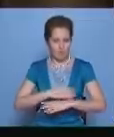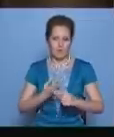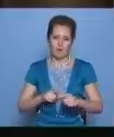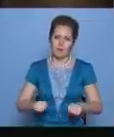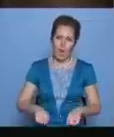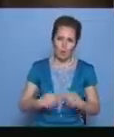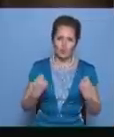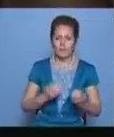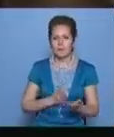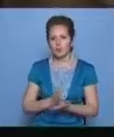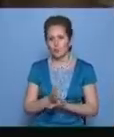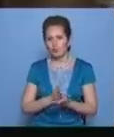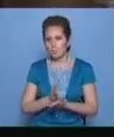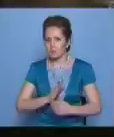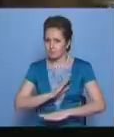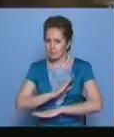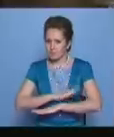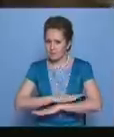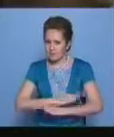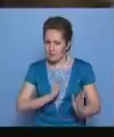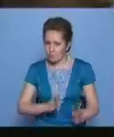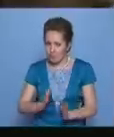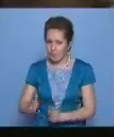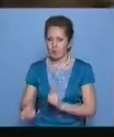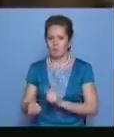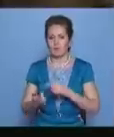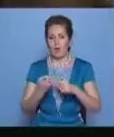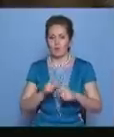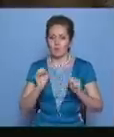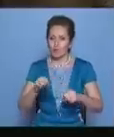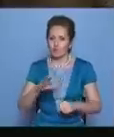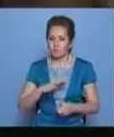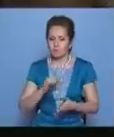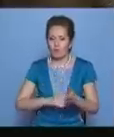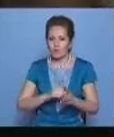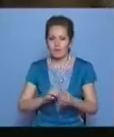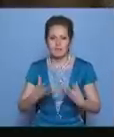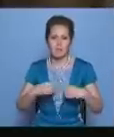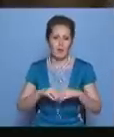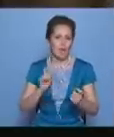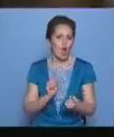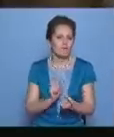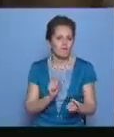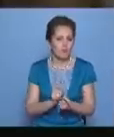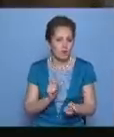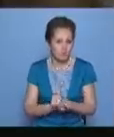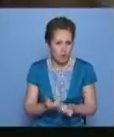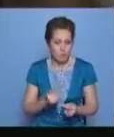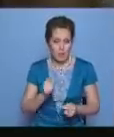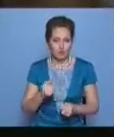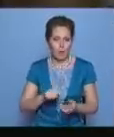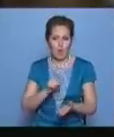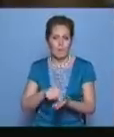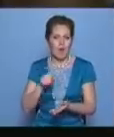нарушение служебной дисциплины. Это может отразиться и на семейных конфликтах, потому что проблемы с